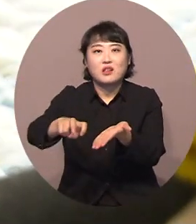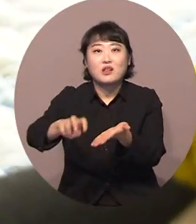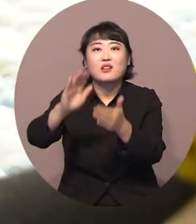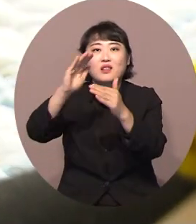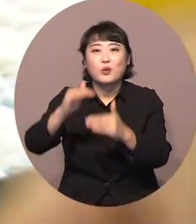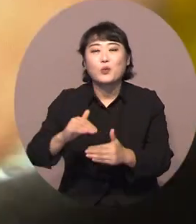일었습니다